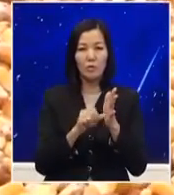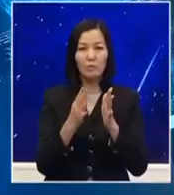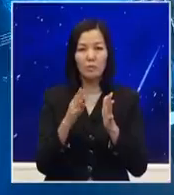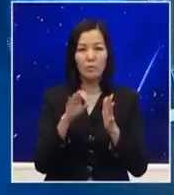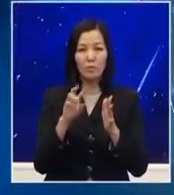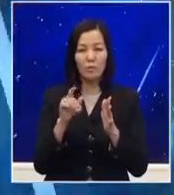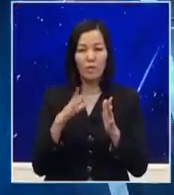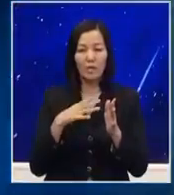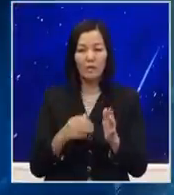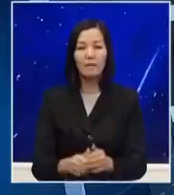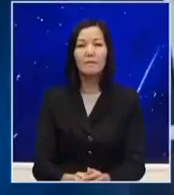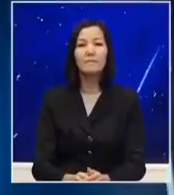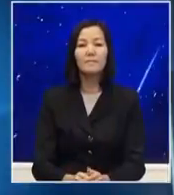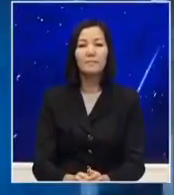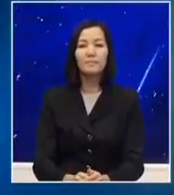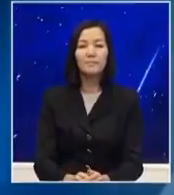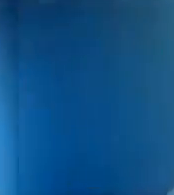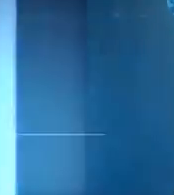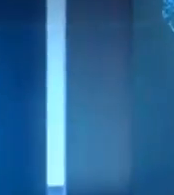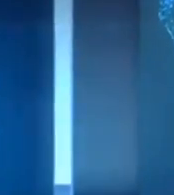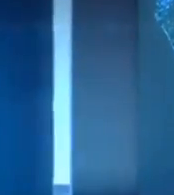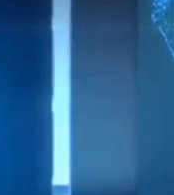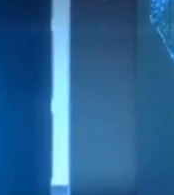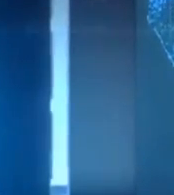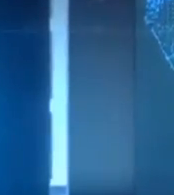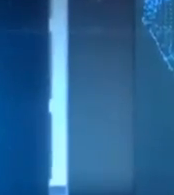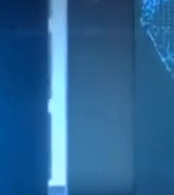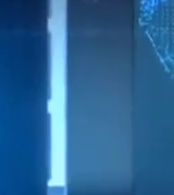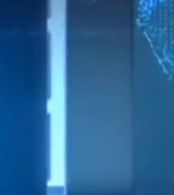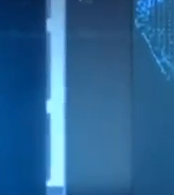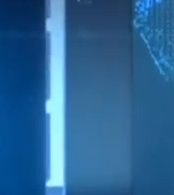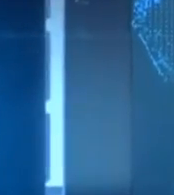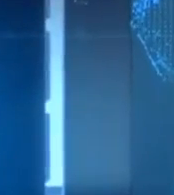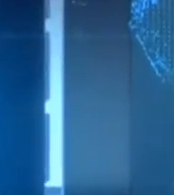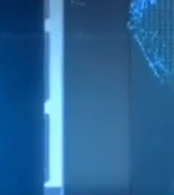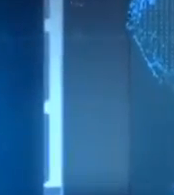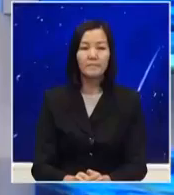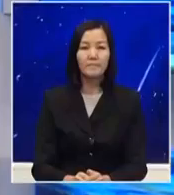тонна. Медет Жұмабай, Айдос Қалиев, Жетісу телеарнасы.